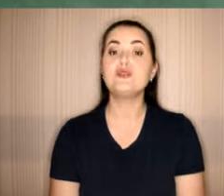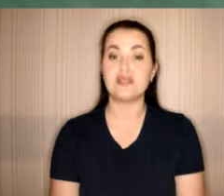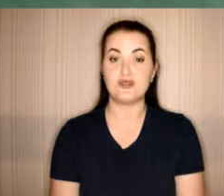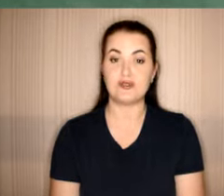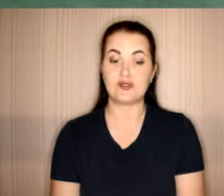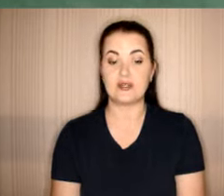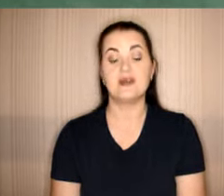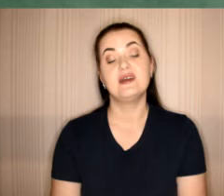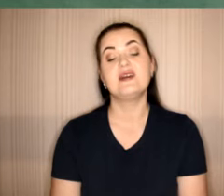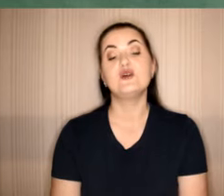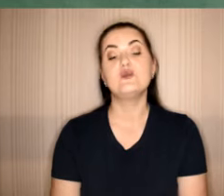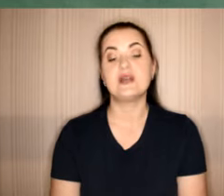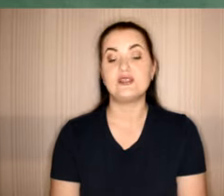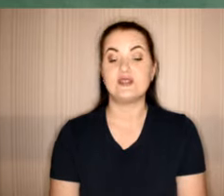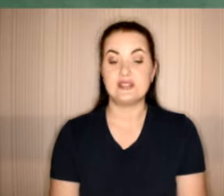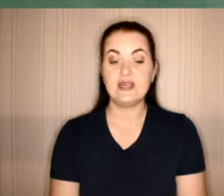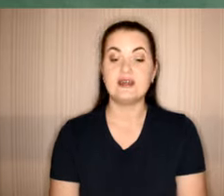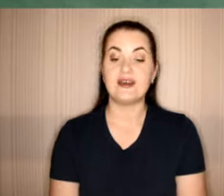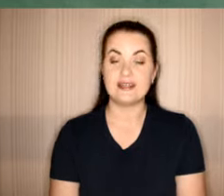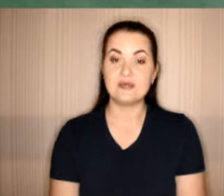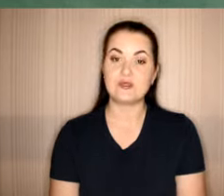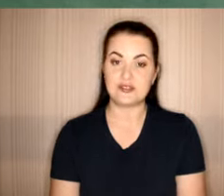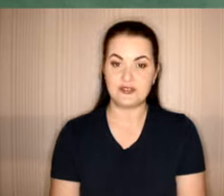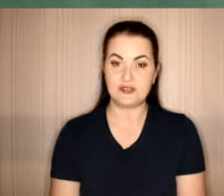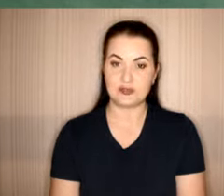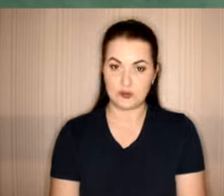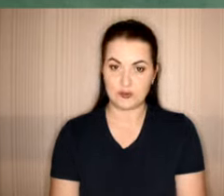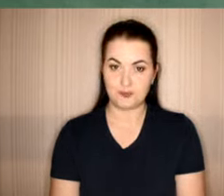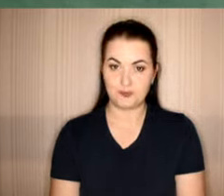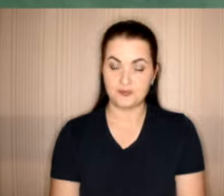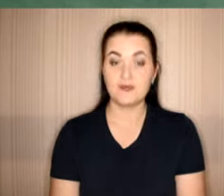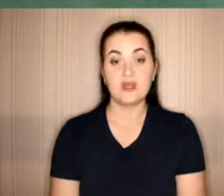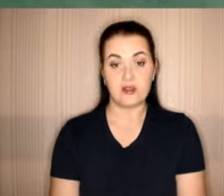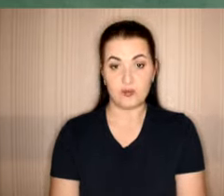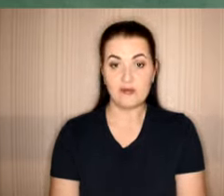до музичної школи. У багатьох дітей гарний музичний слух.